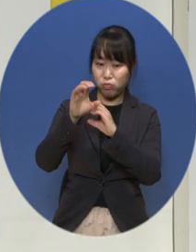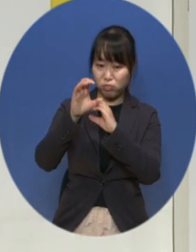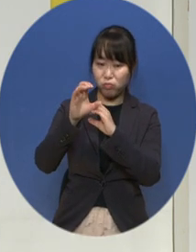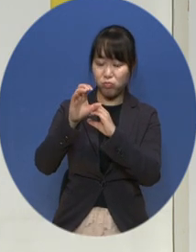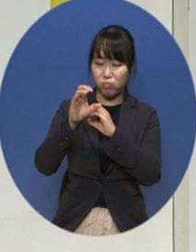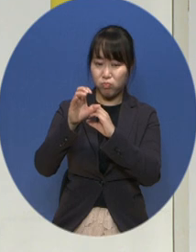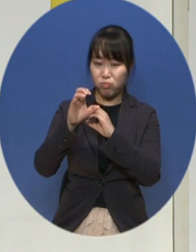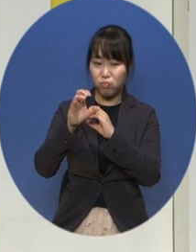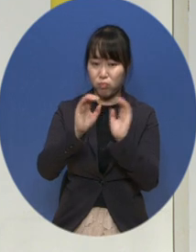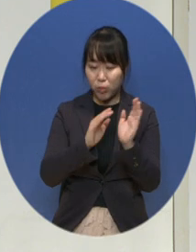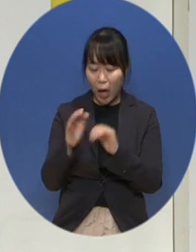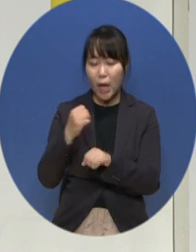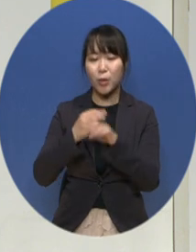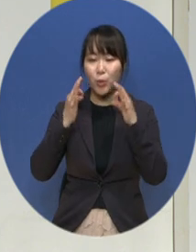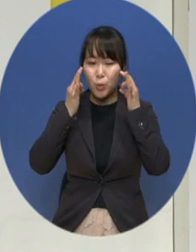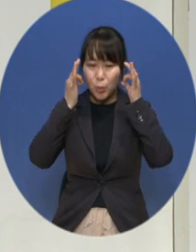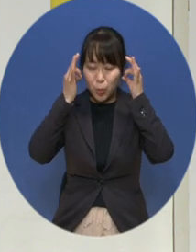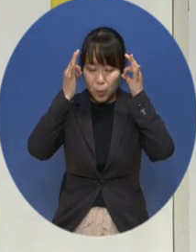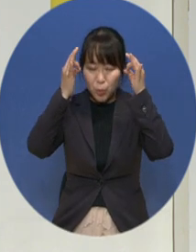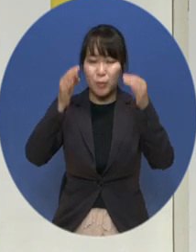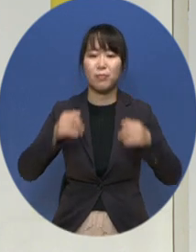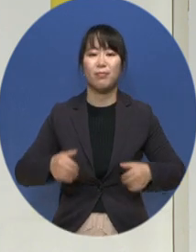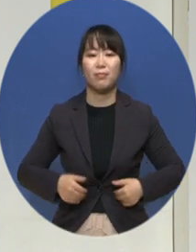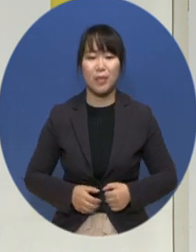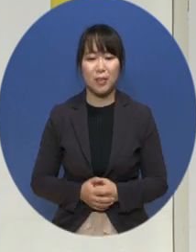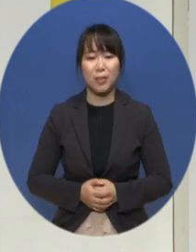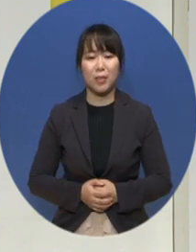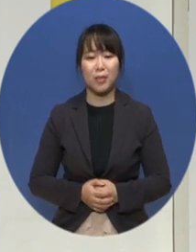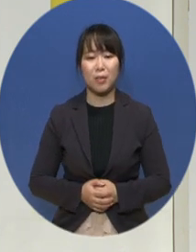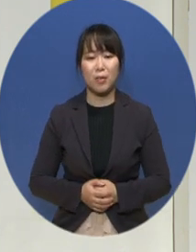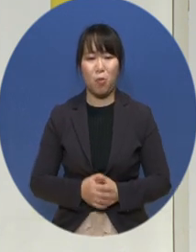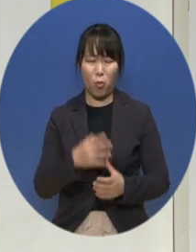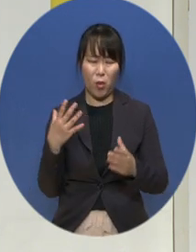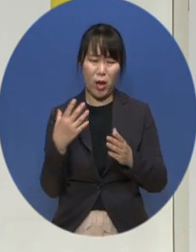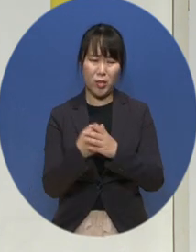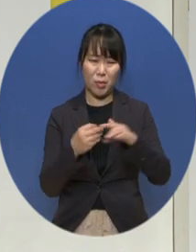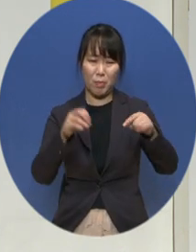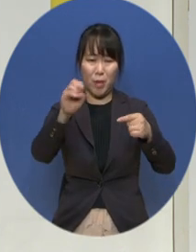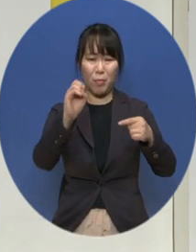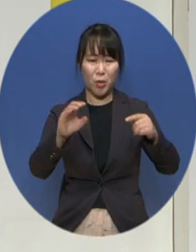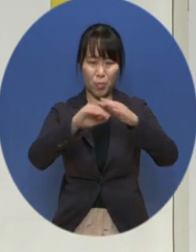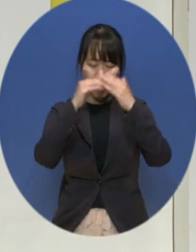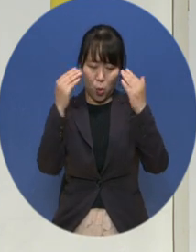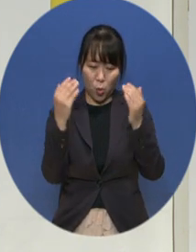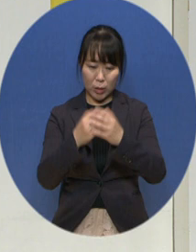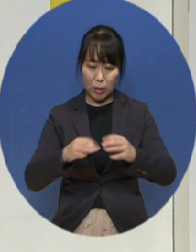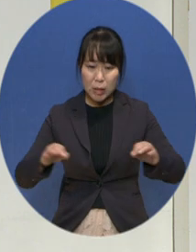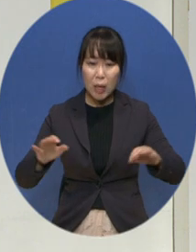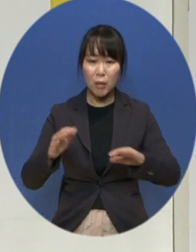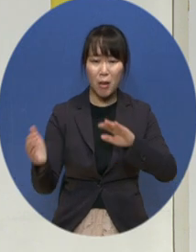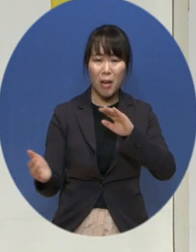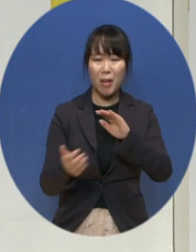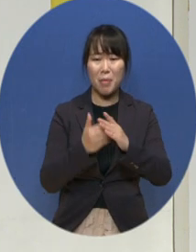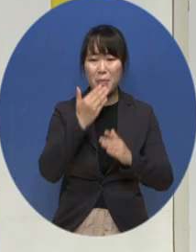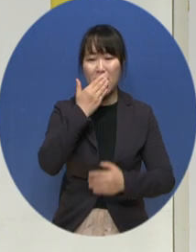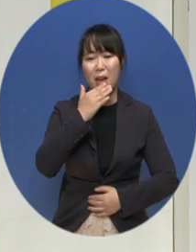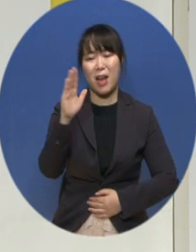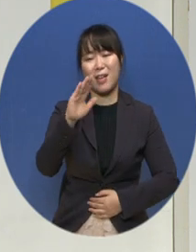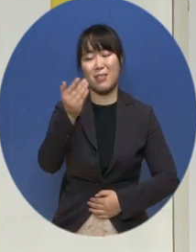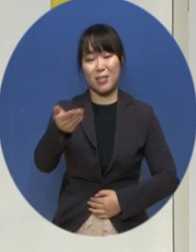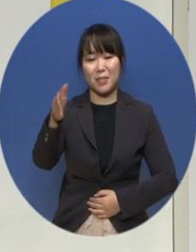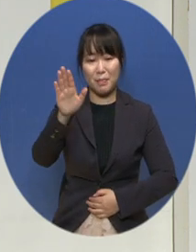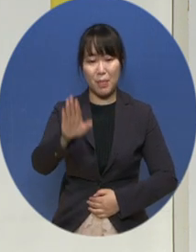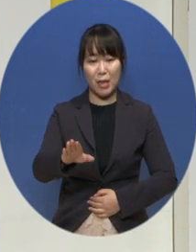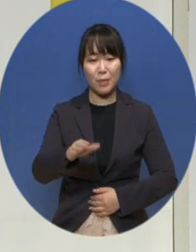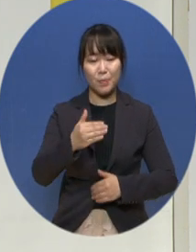부분은 맥 분은 그런 노력을 하겠습니다 물론 100% 다 모든게 한순간에 이루어지지는 않겠지만 테